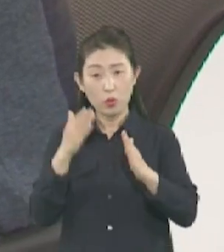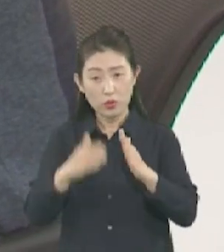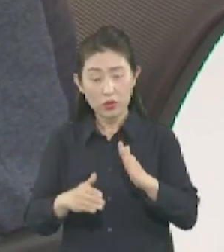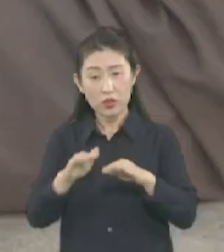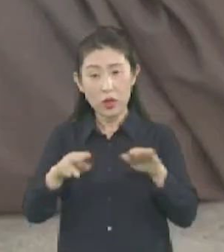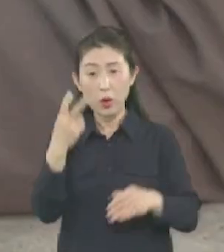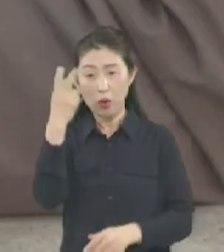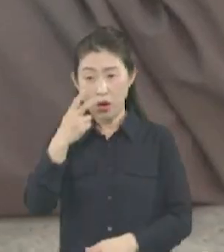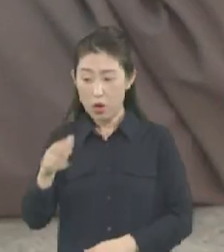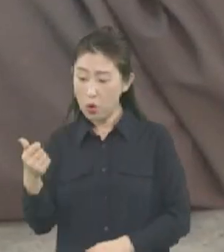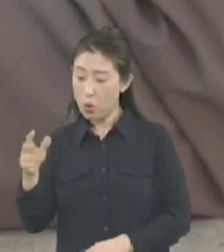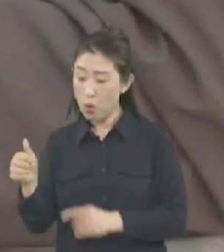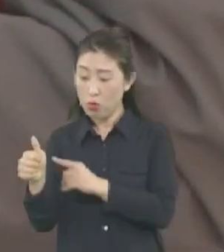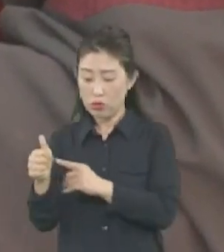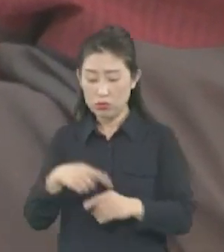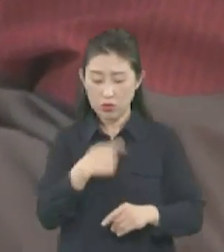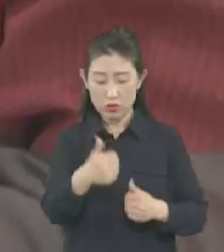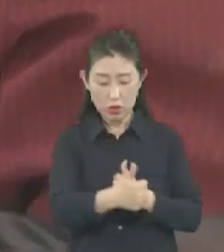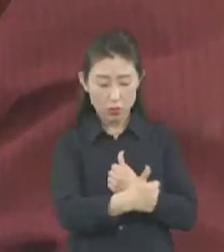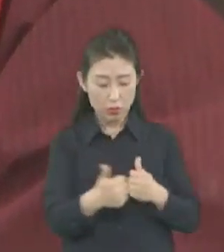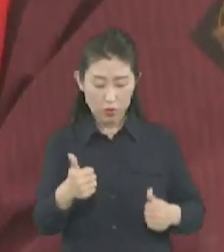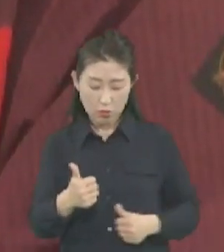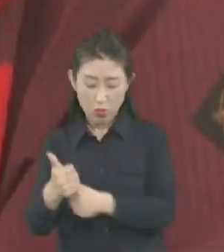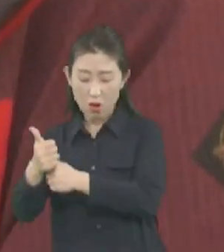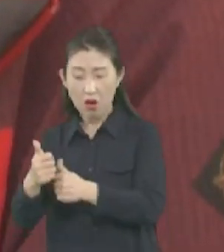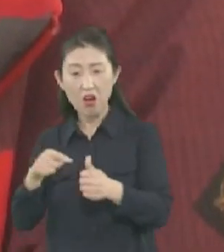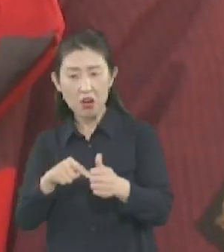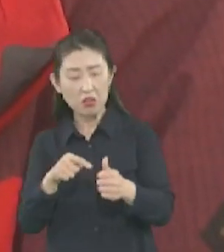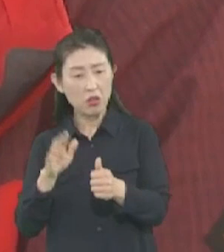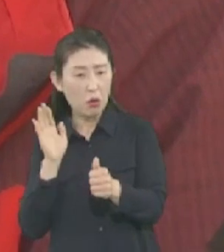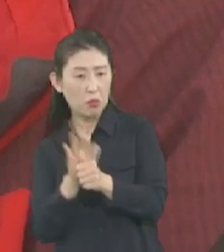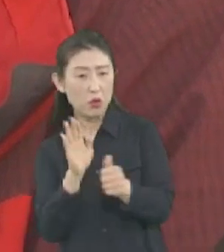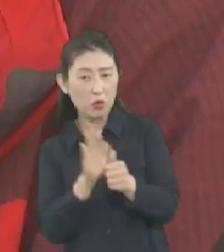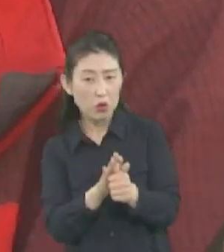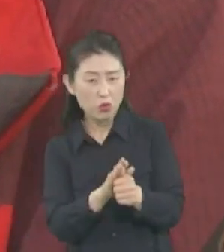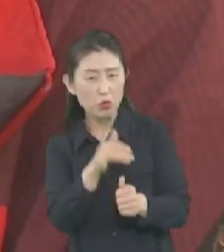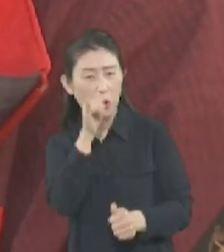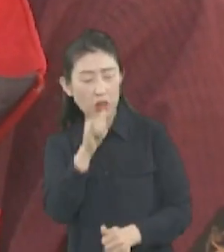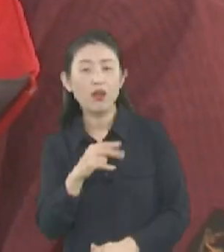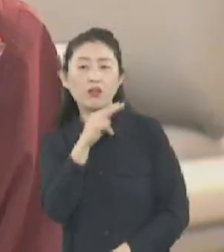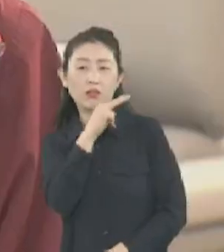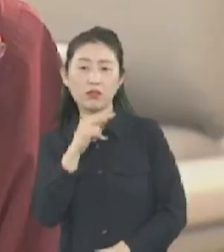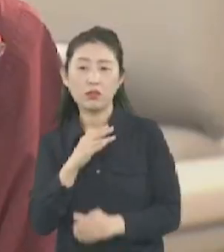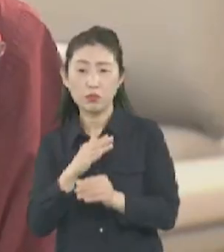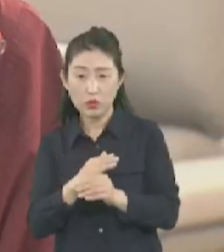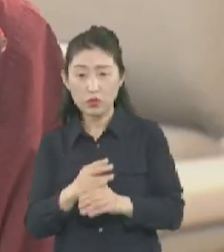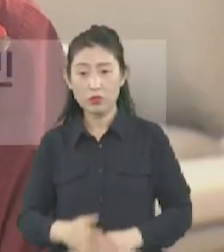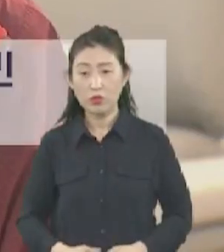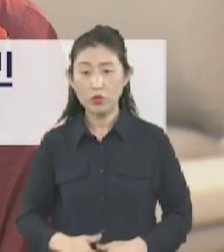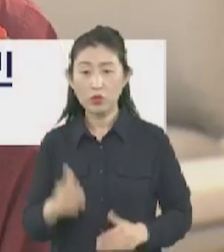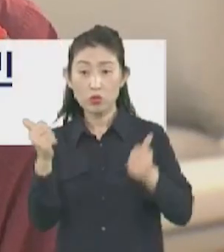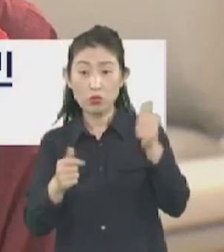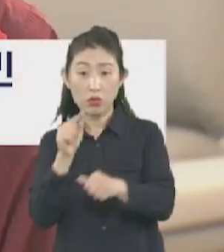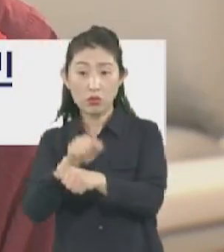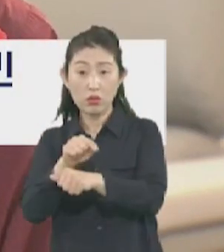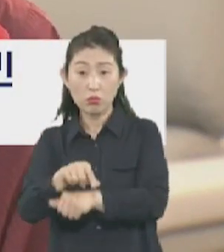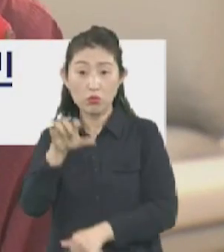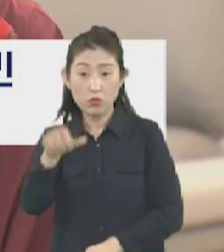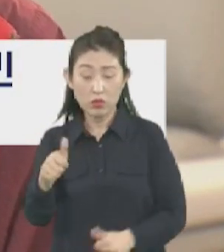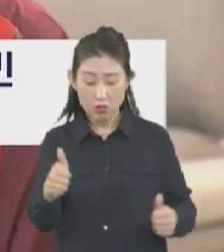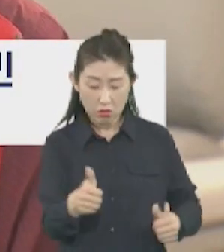의원이 자신의 보좌관 출신 후보를 낙점했거나 밀어주고 있다는 의혹입니다. 국회의원 사무소에 그